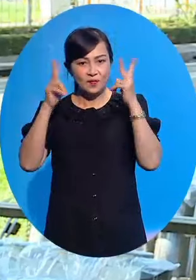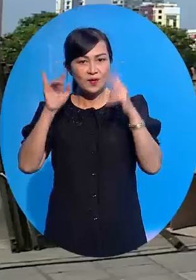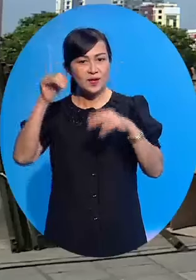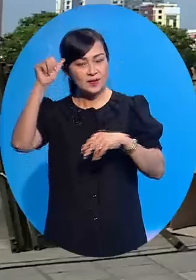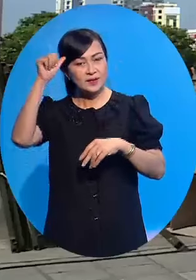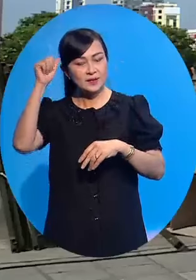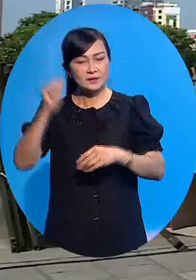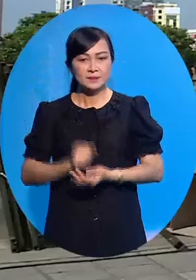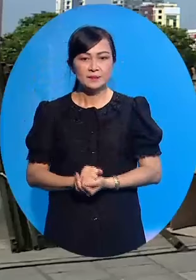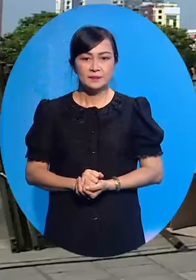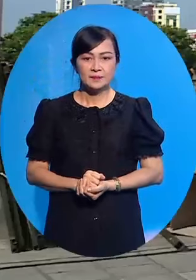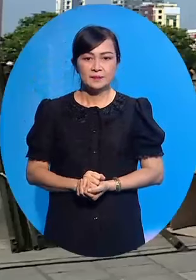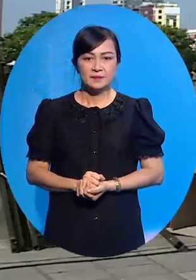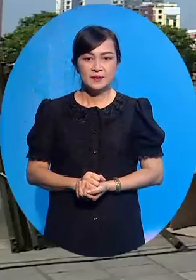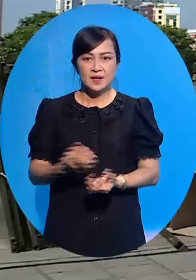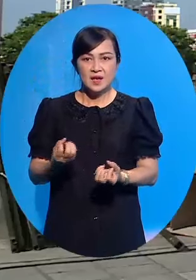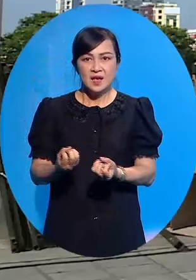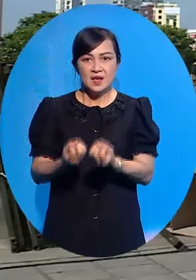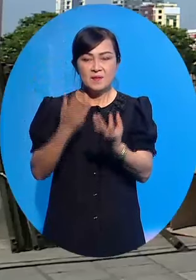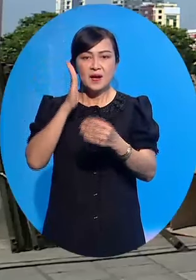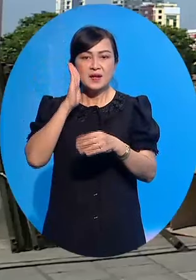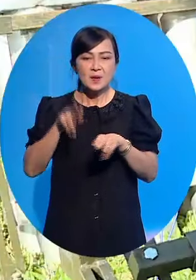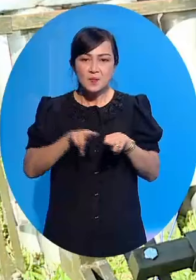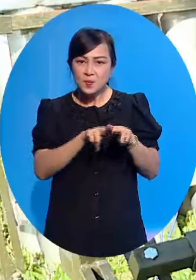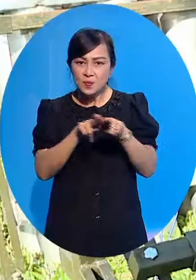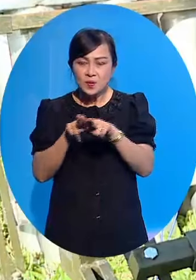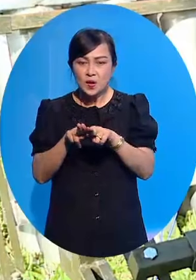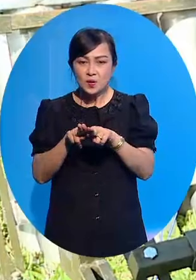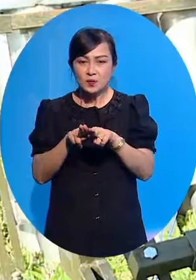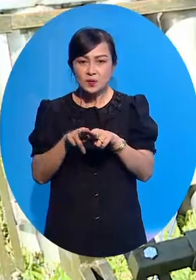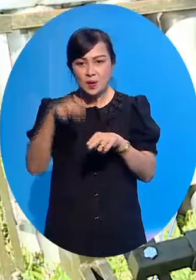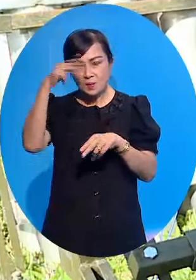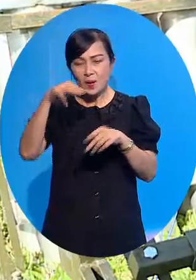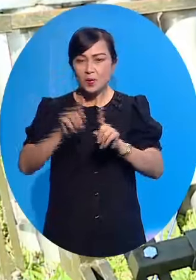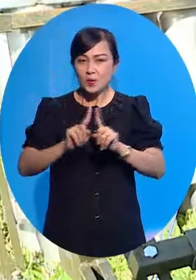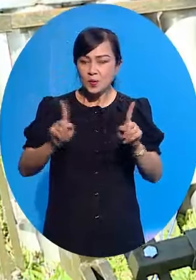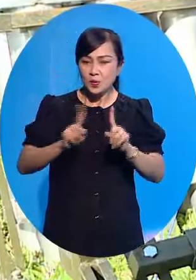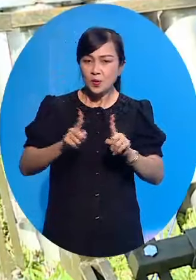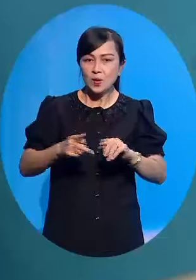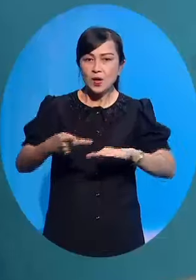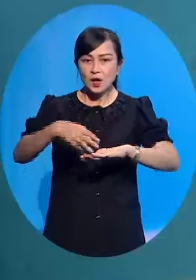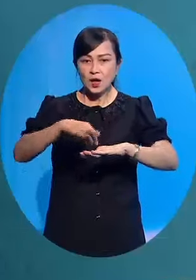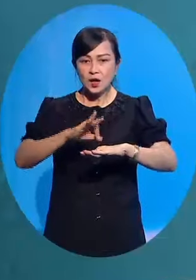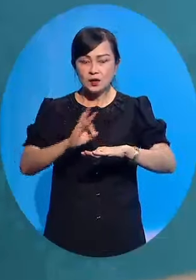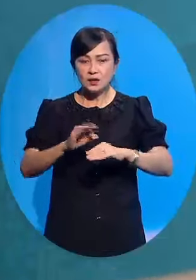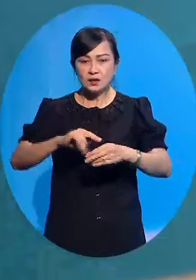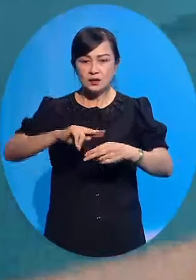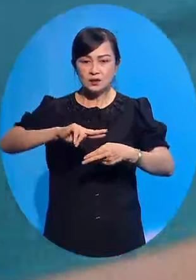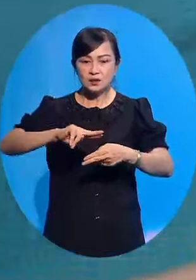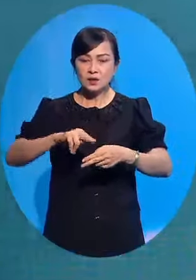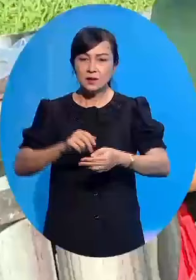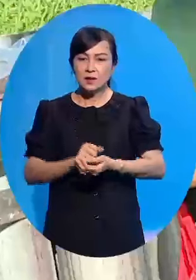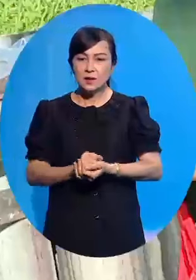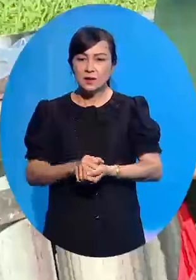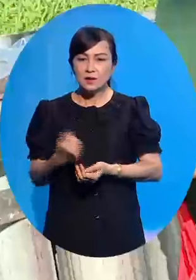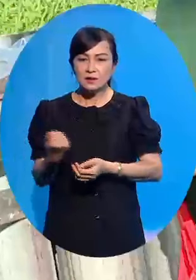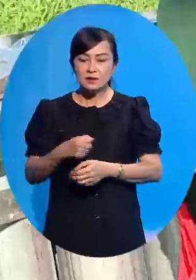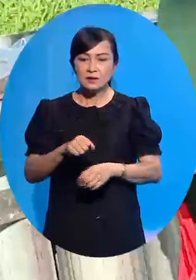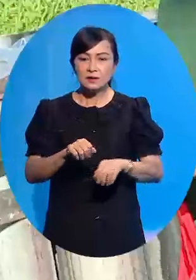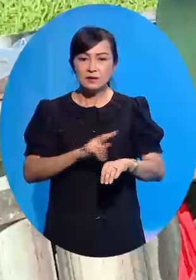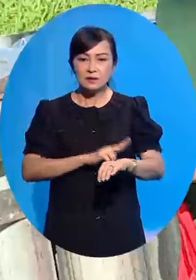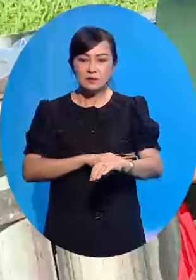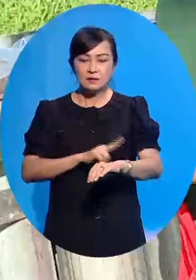nghĩa. Để pháo được bắn lên đẹp đều đang xen nhau giữa các màu sắc thì công tác kỹ thuật cũng như lắp ghép súng pháo cũng được lực lượng